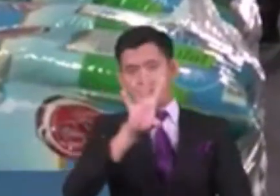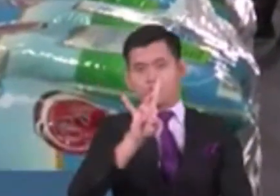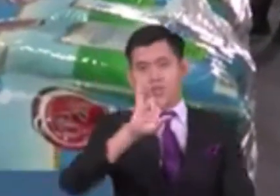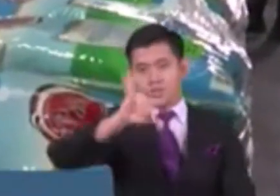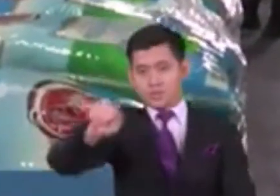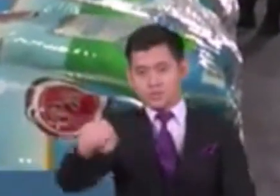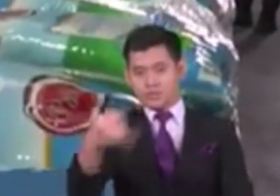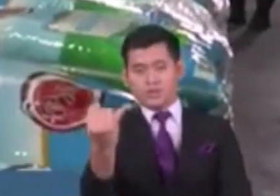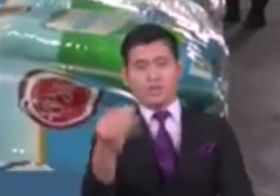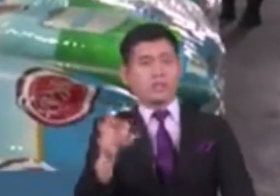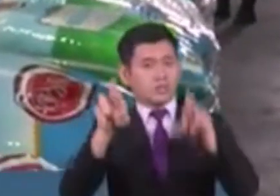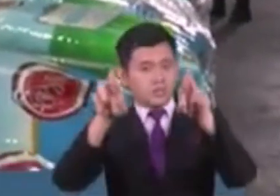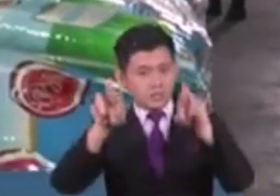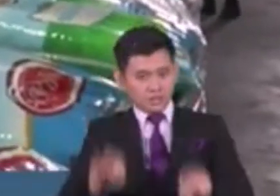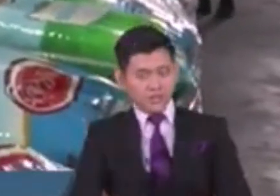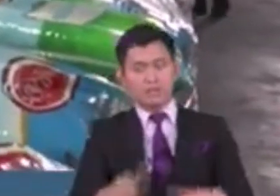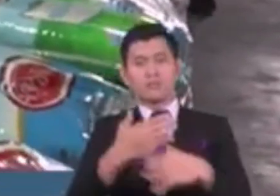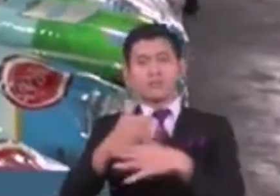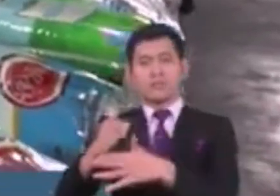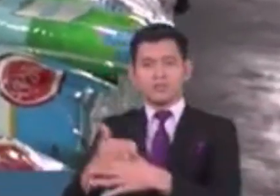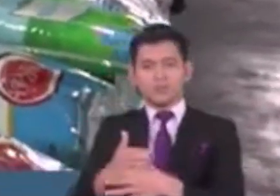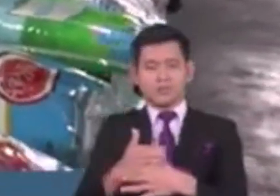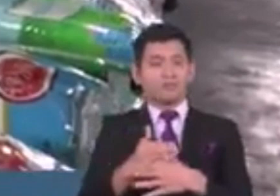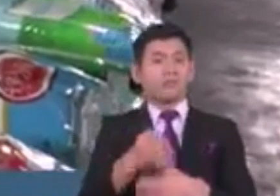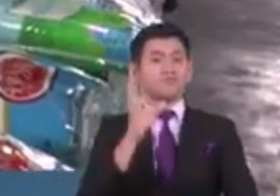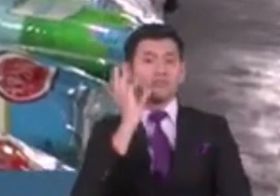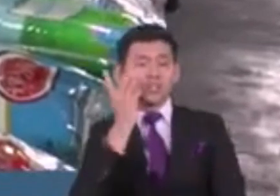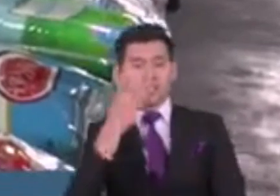Pecahan dia, kita ada stok beras putih tempatan